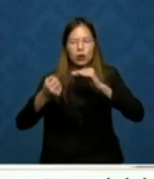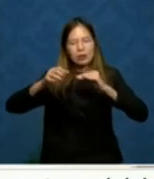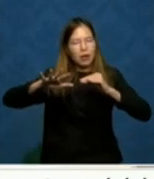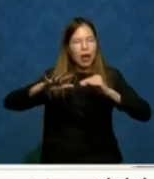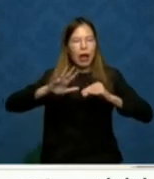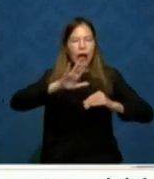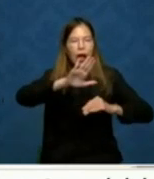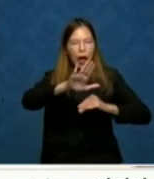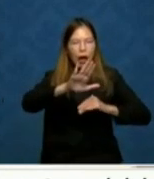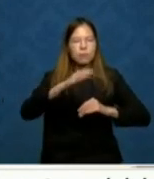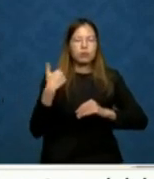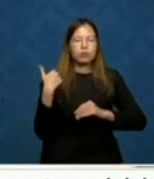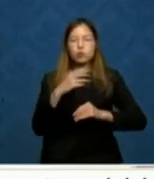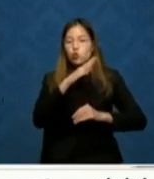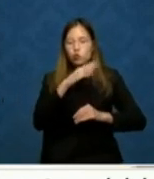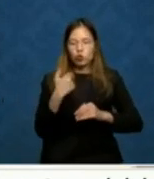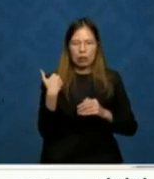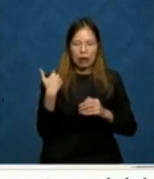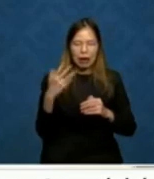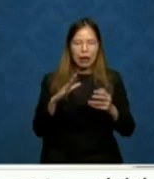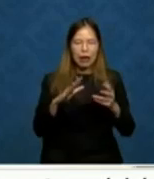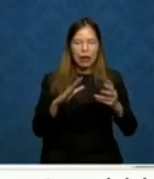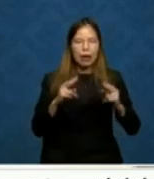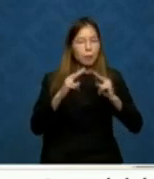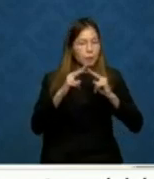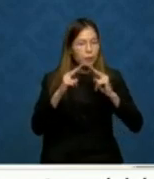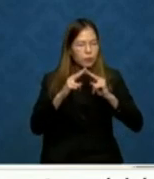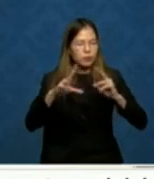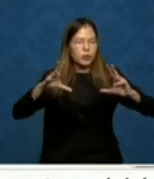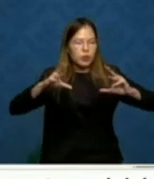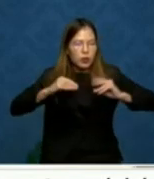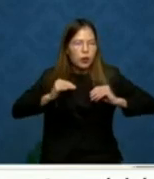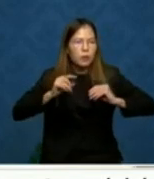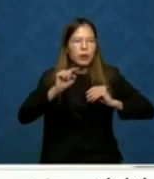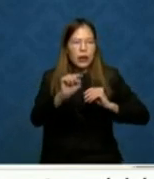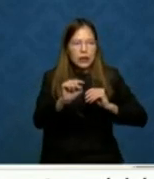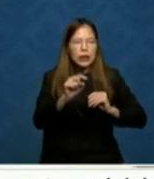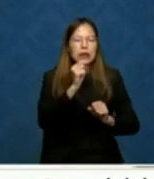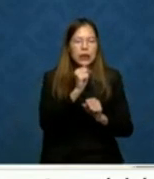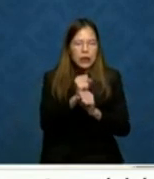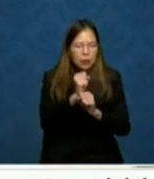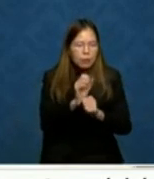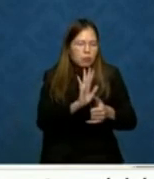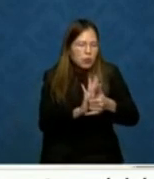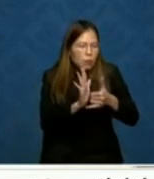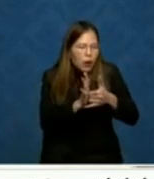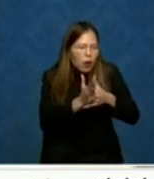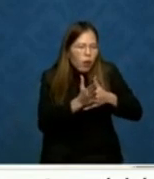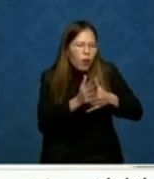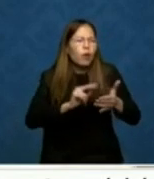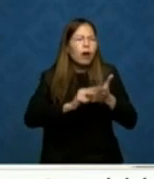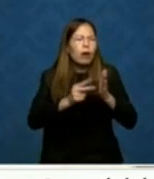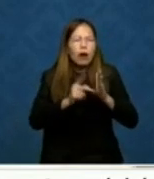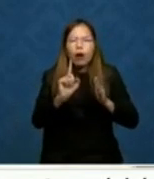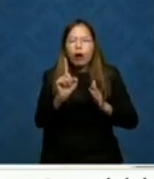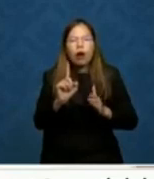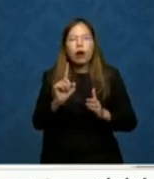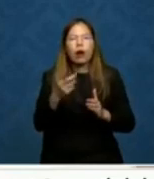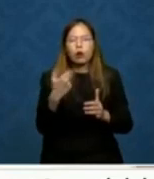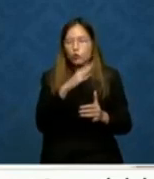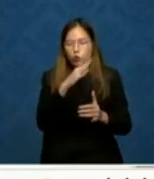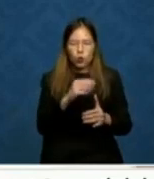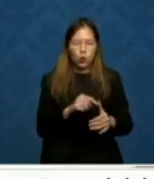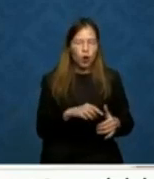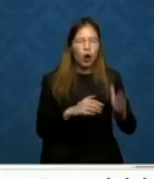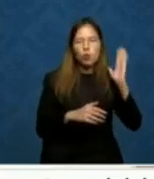ต่หากเขาเป็นการมีเพศสัมพันธ์โดยสมัครใจท่านนับว่านั่นคือการกระทำชำเราหรือไม่กรณีชาย16ห